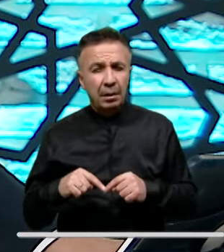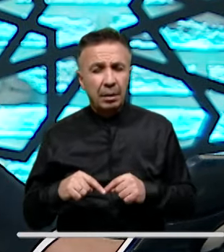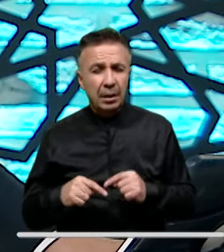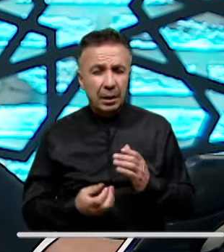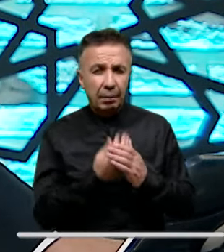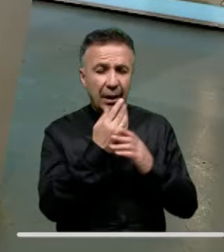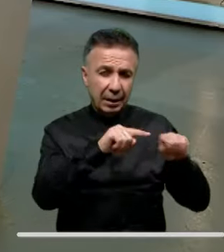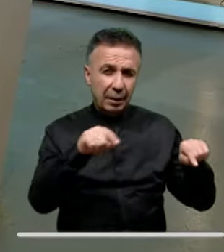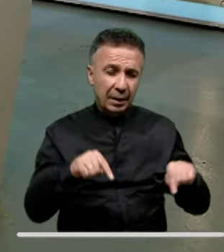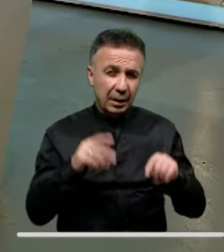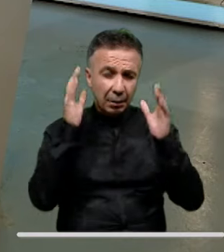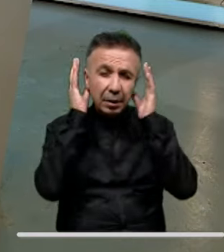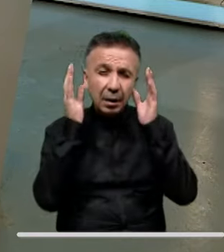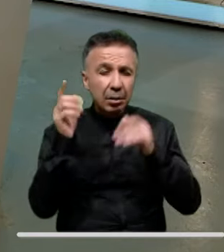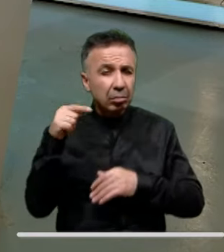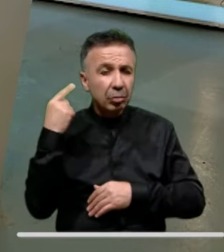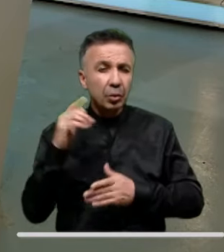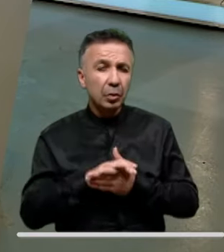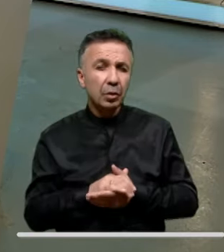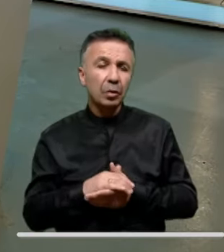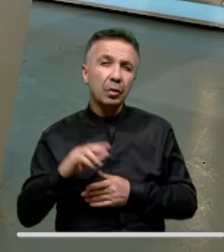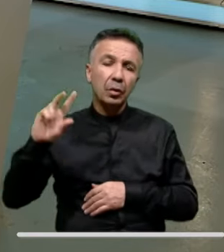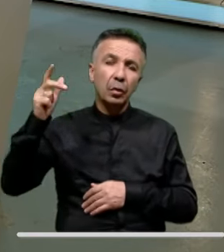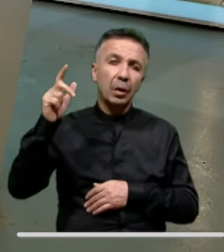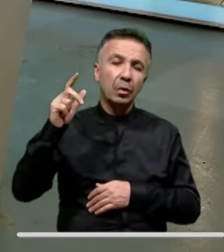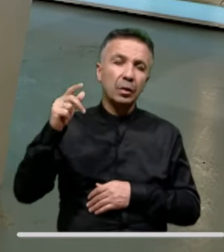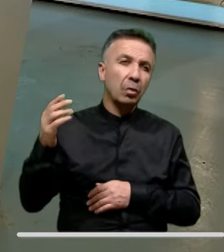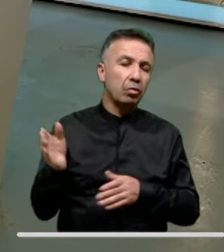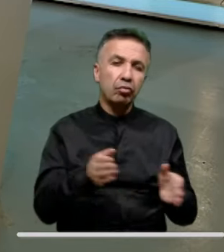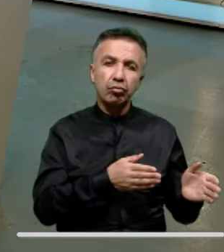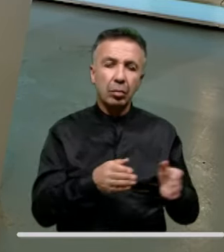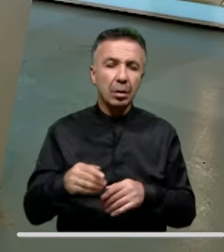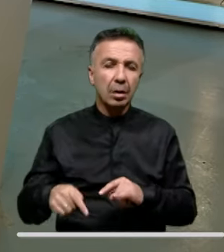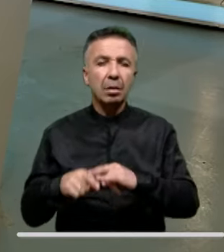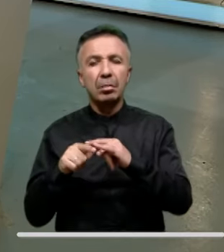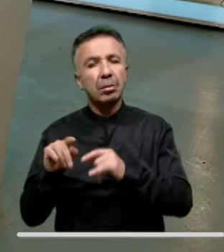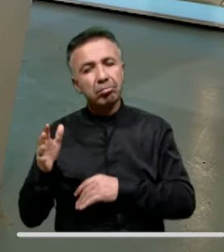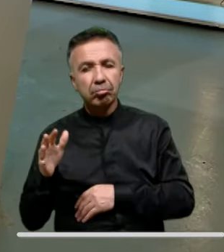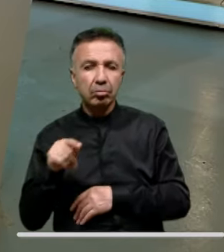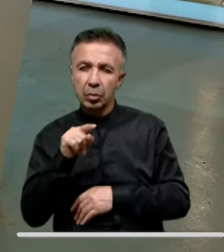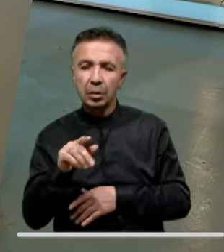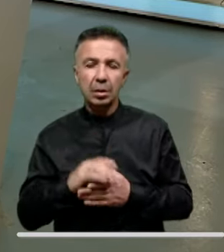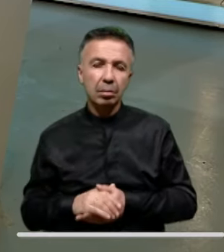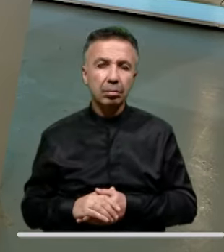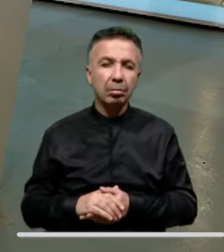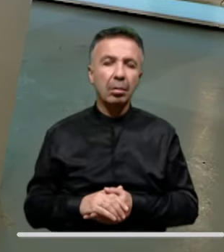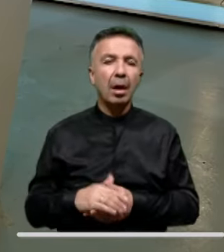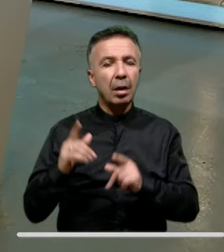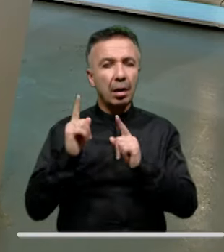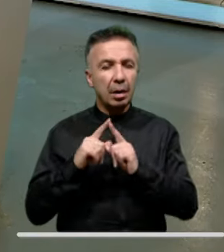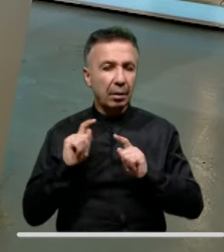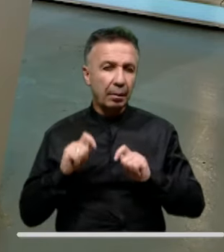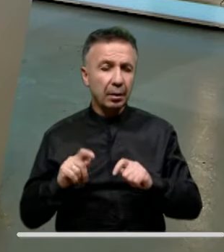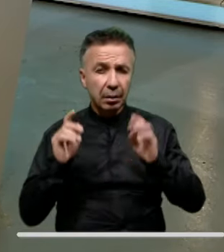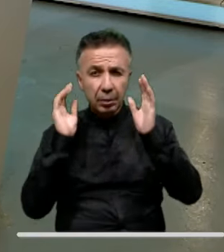namaz kılacağız. Düşündük ya işte güneş şurada, rüzgar buradan esiyor, kıble muhtemelen şurası falan, böyle bir hesaplama yaptık,